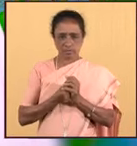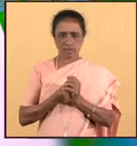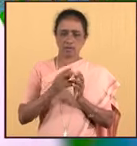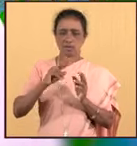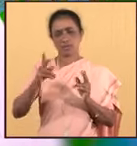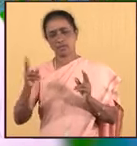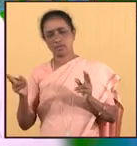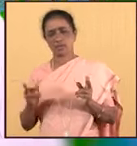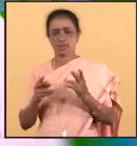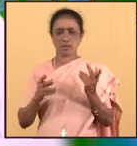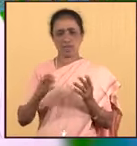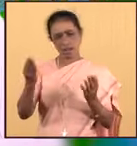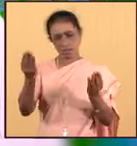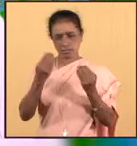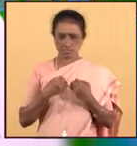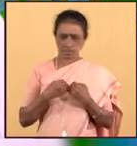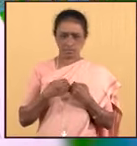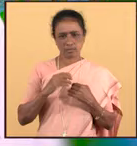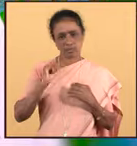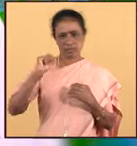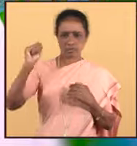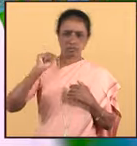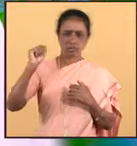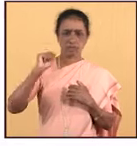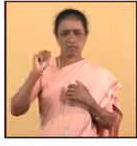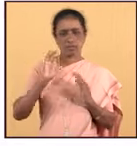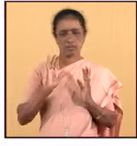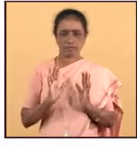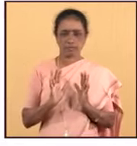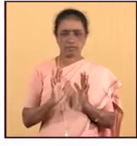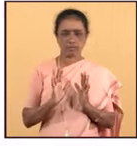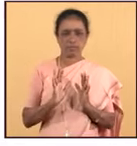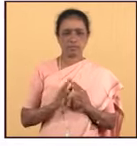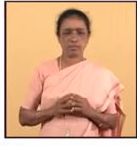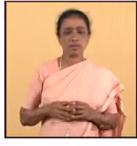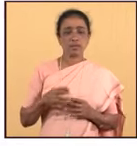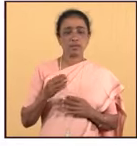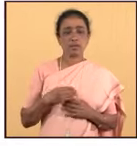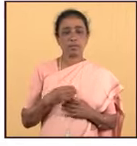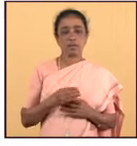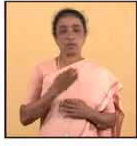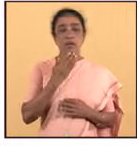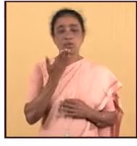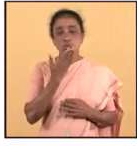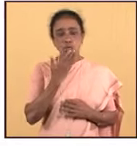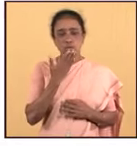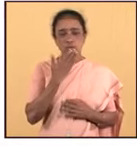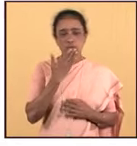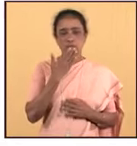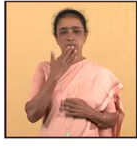அந்த மதத்தை தவிர பிற மதத்தை சார்ந்தவர்களுக்கு உரிமை இருக்கிறது. எதில் கூறப்பட்டுள்ளது, பிரிவு 28 கூறப்பட்டுள்ளது. அப்போ